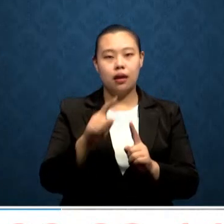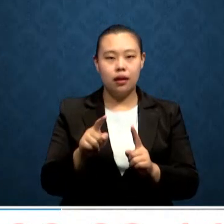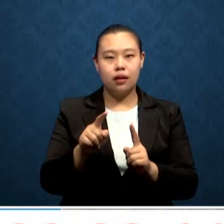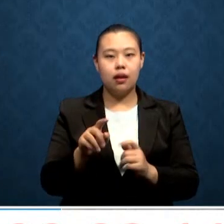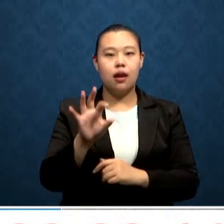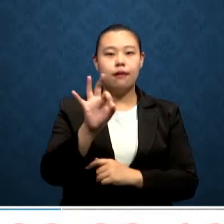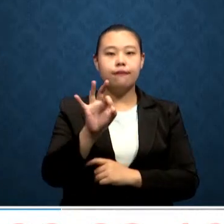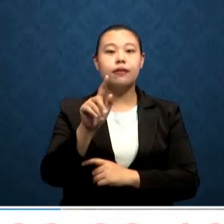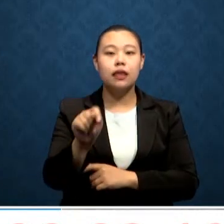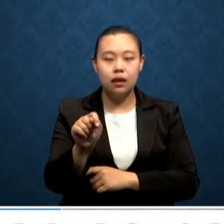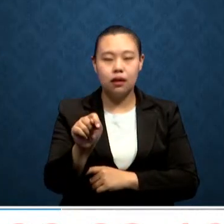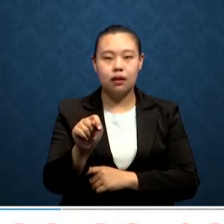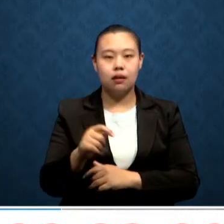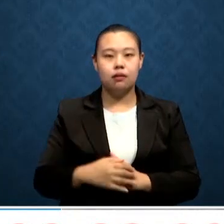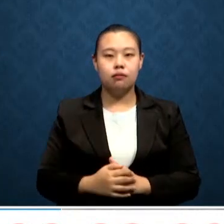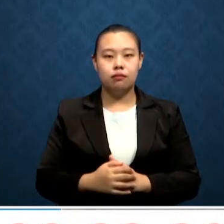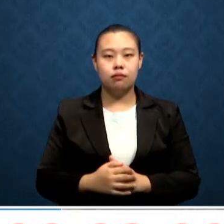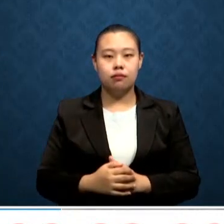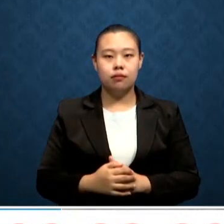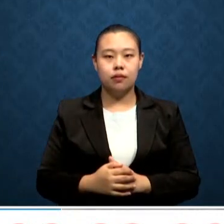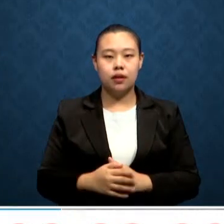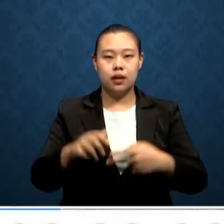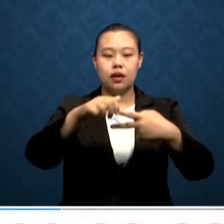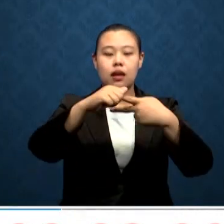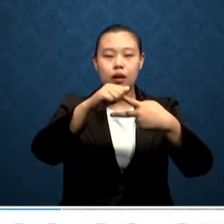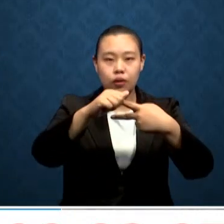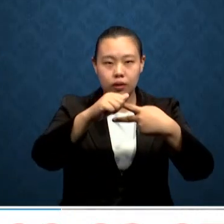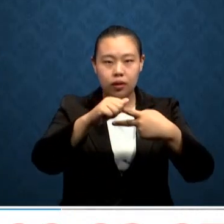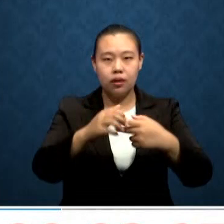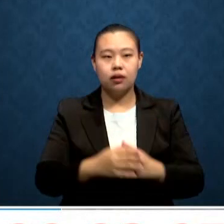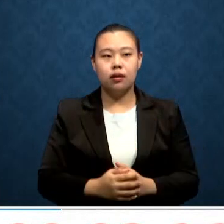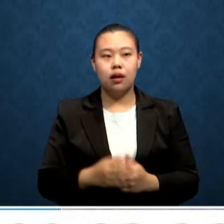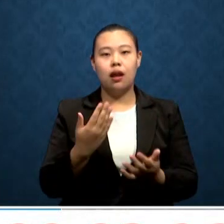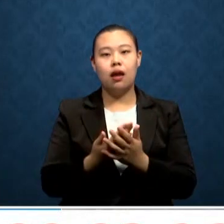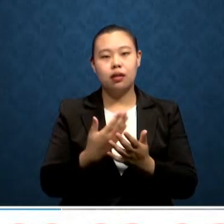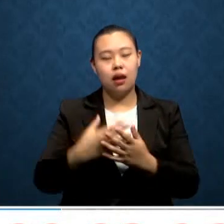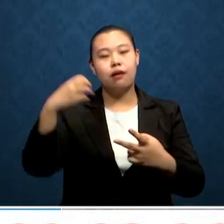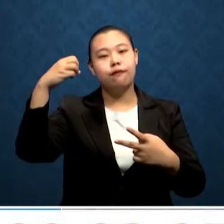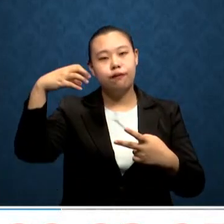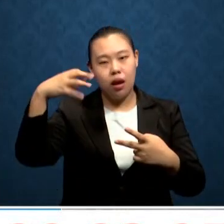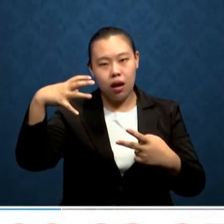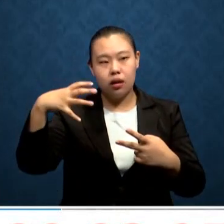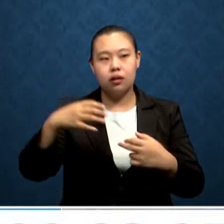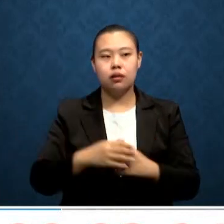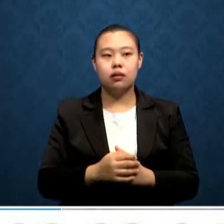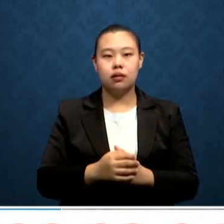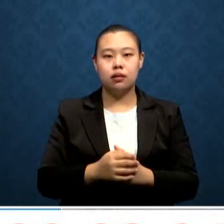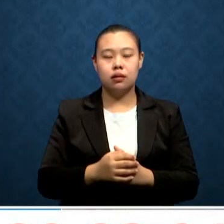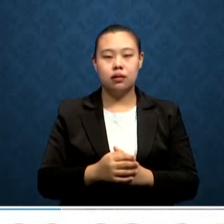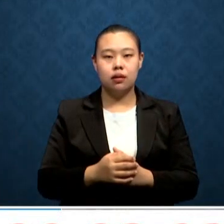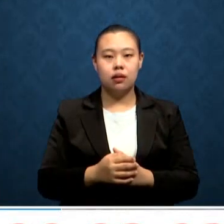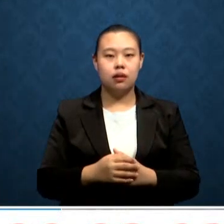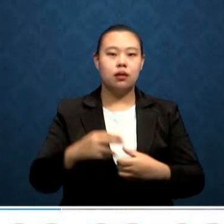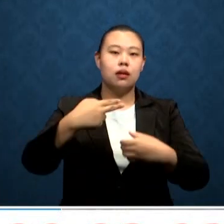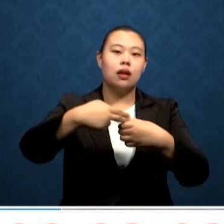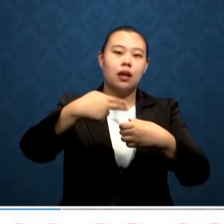ที่อยู่ในค่าเชื้อเพลิงฐานและค่าพลังงานไฟฟ้าค่าราคาแก๊ส